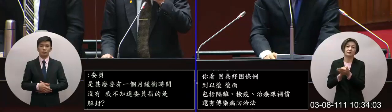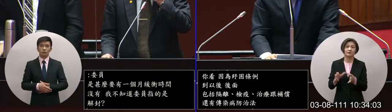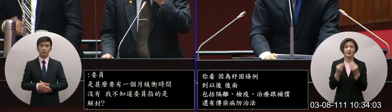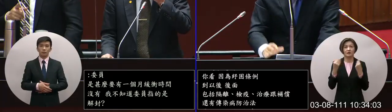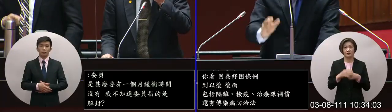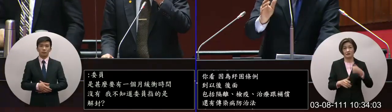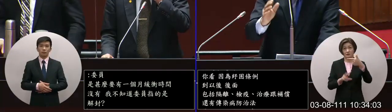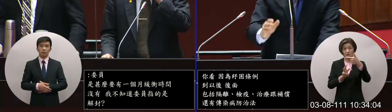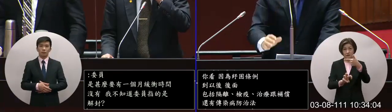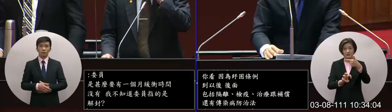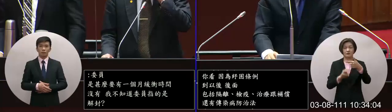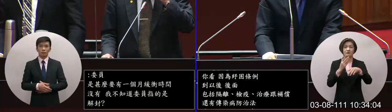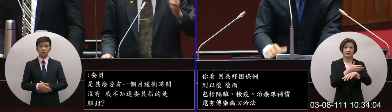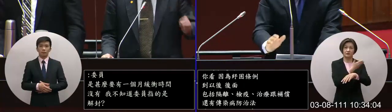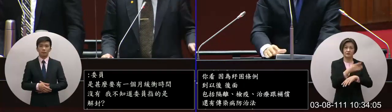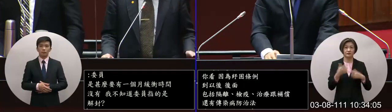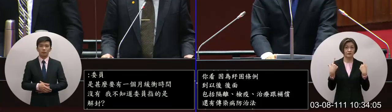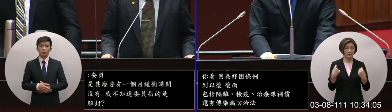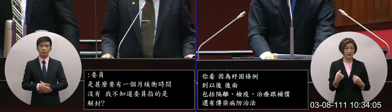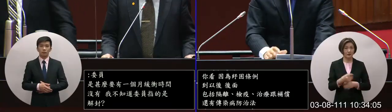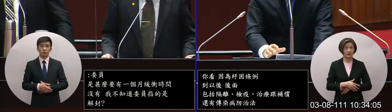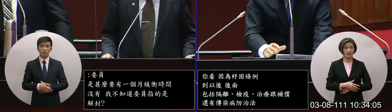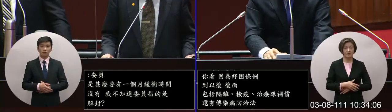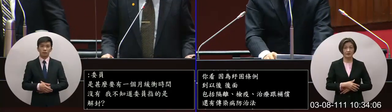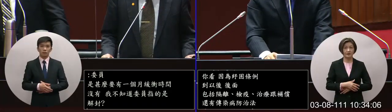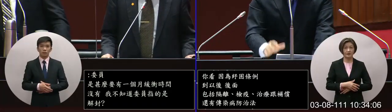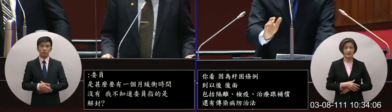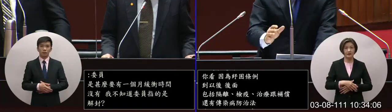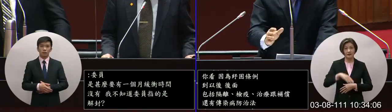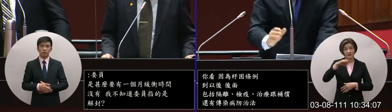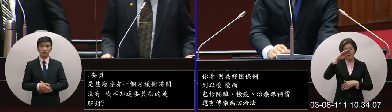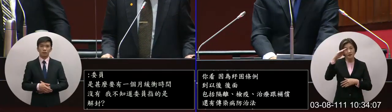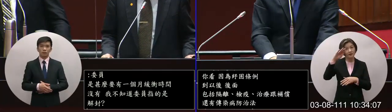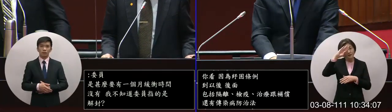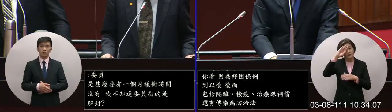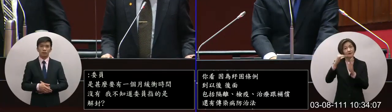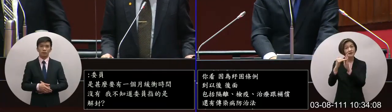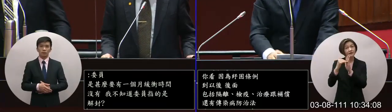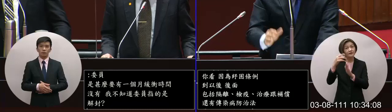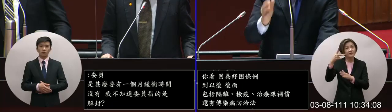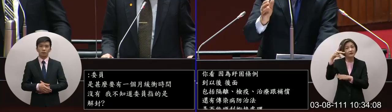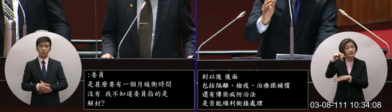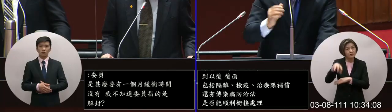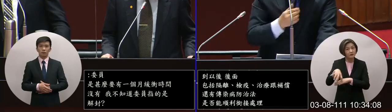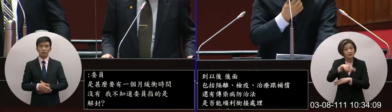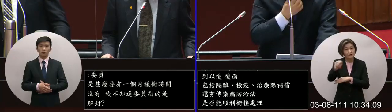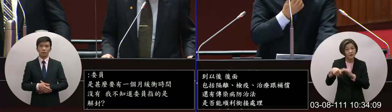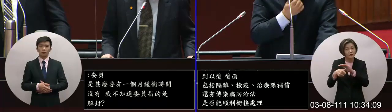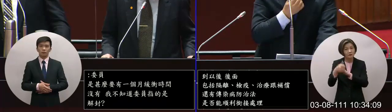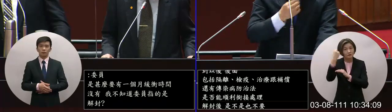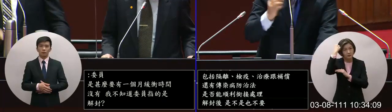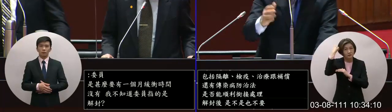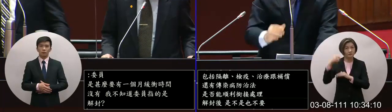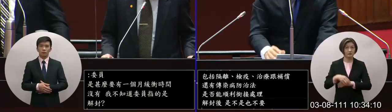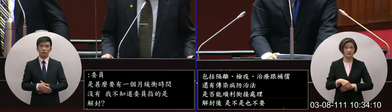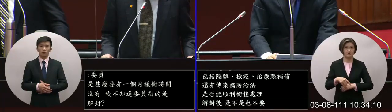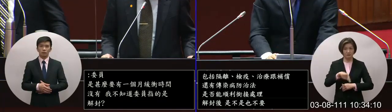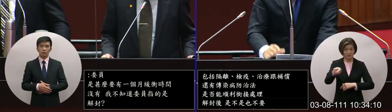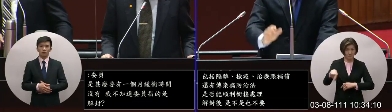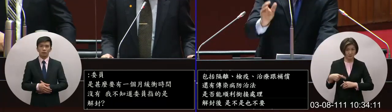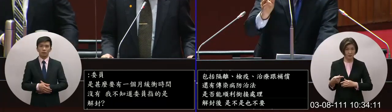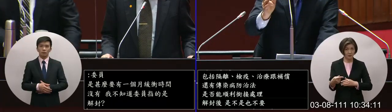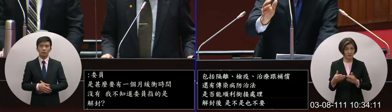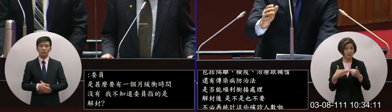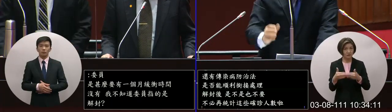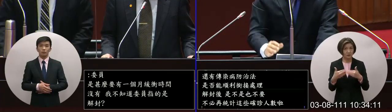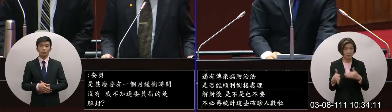十号以后，原本在检疫所以防疫旅馆的这些民众，他们是不是还需要